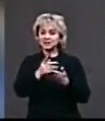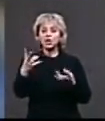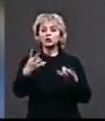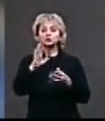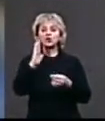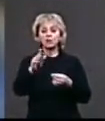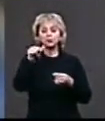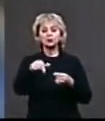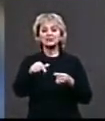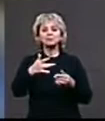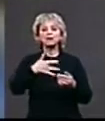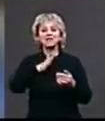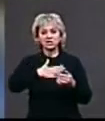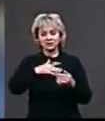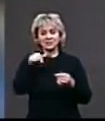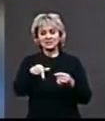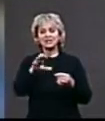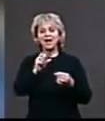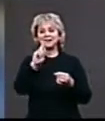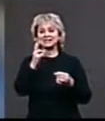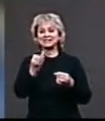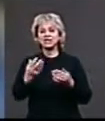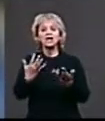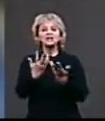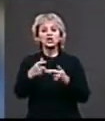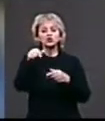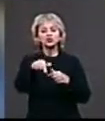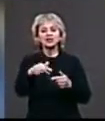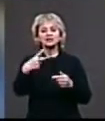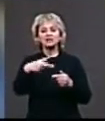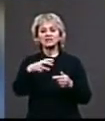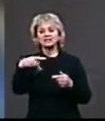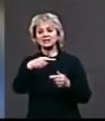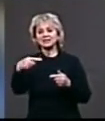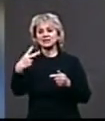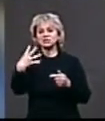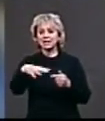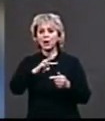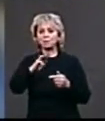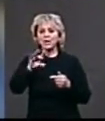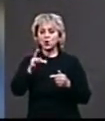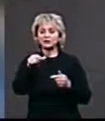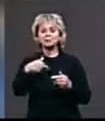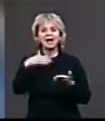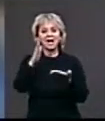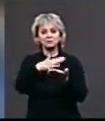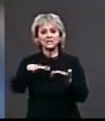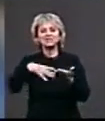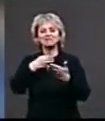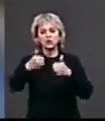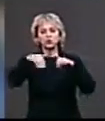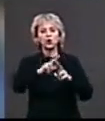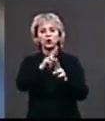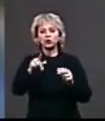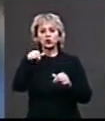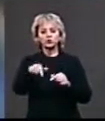будет приватизировать акции. Насчитали они там от 20 до 40 миллионов. Мы отменили свое решение, то есть